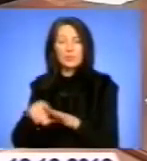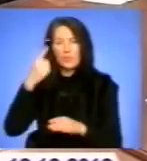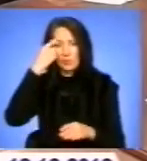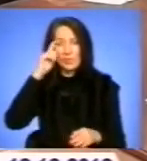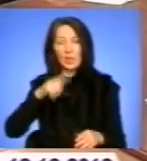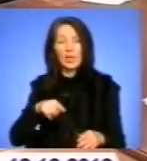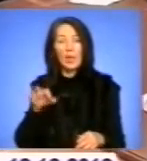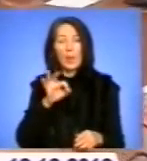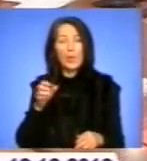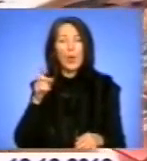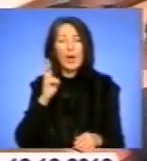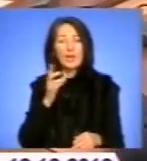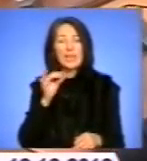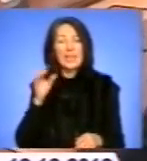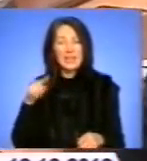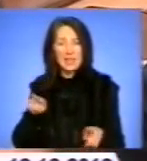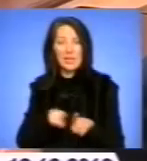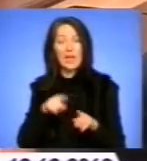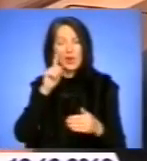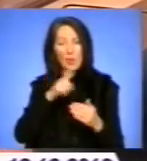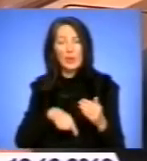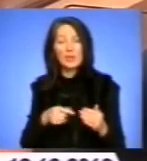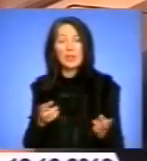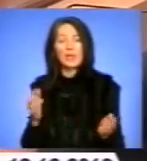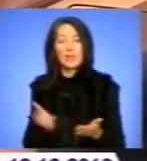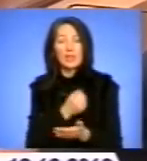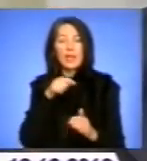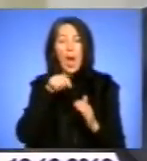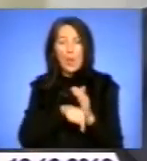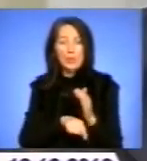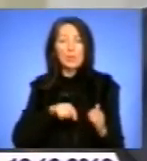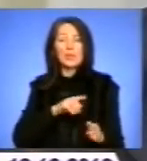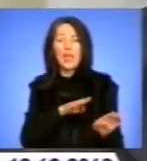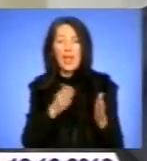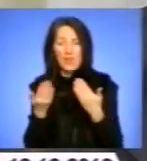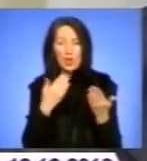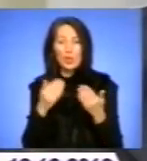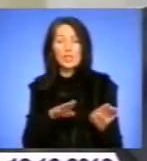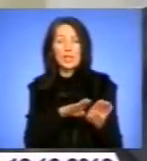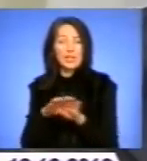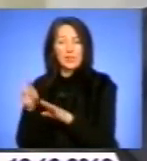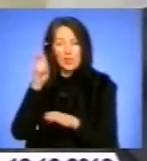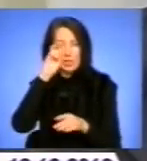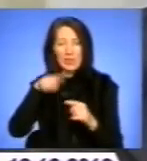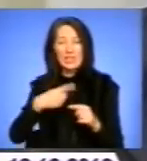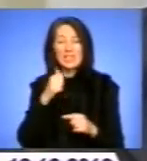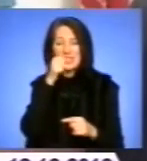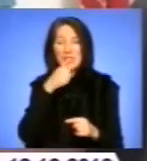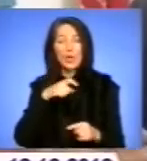побут. Так, переконують, вдасться поглибити відносини і на рівні держав. Адже вже за рік українське телебачення також потрапить на китайські